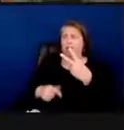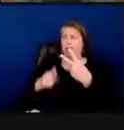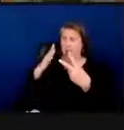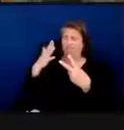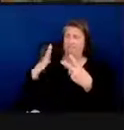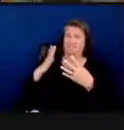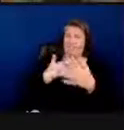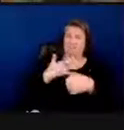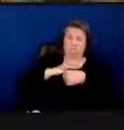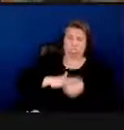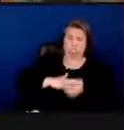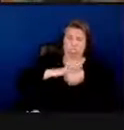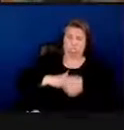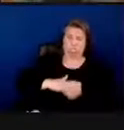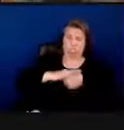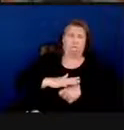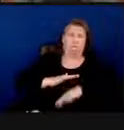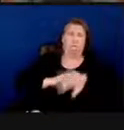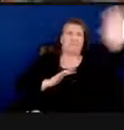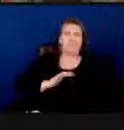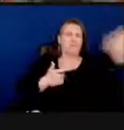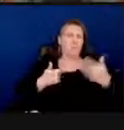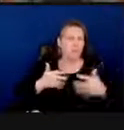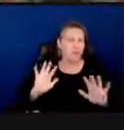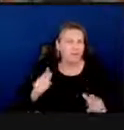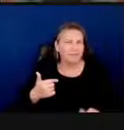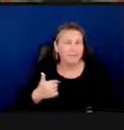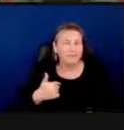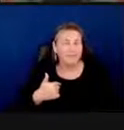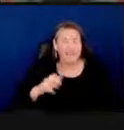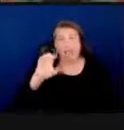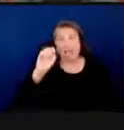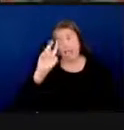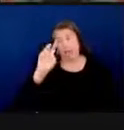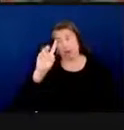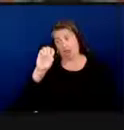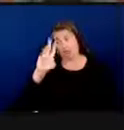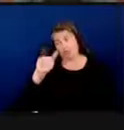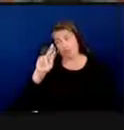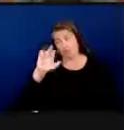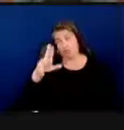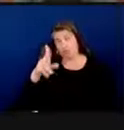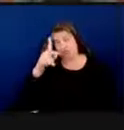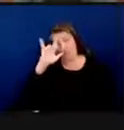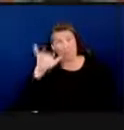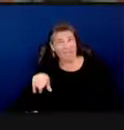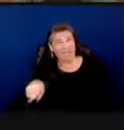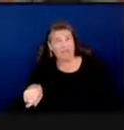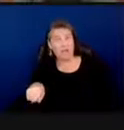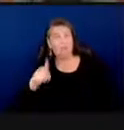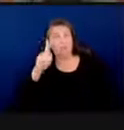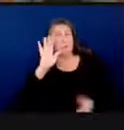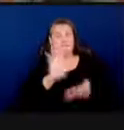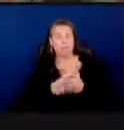وأنا لا أريد أن إذا كانت المقاطعة كبيرة أنا لا أريد أن أخصص شخصين،